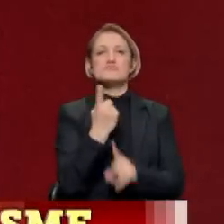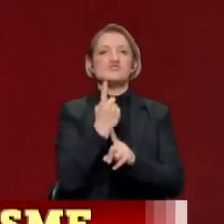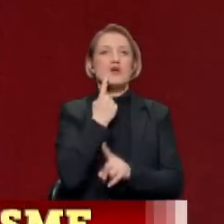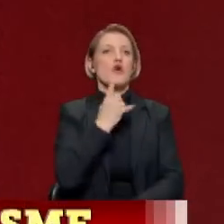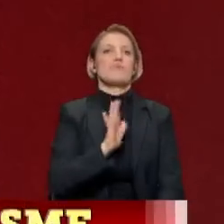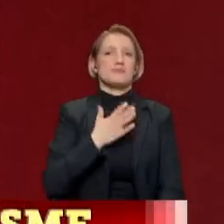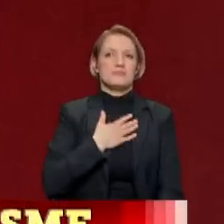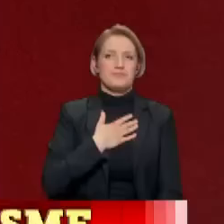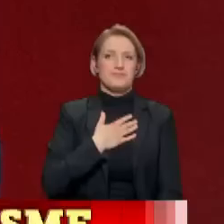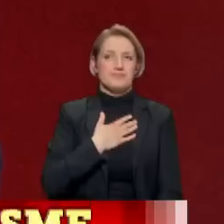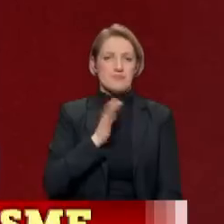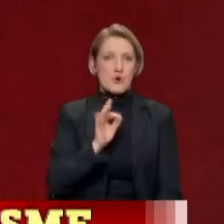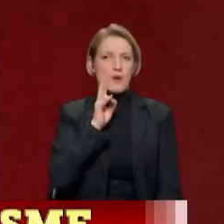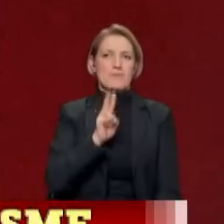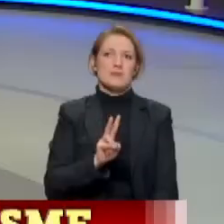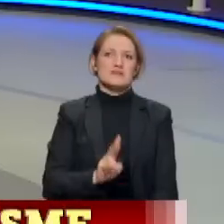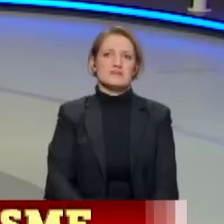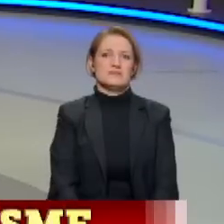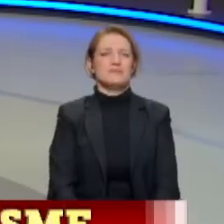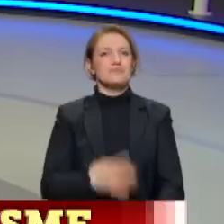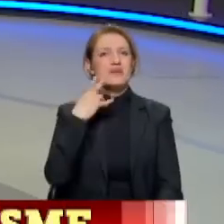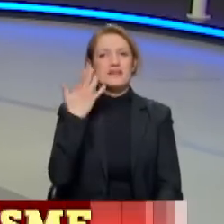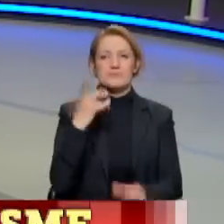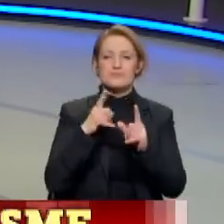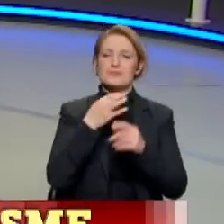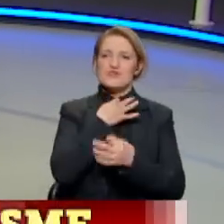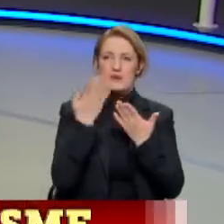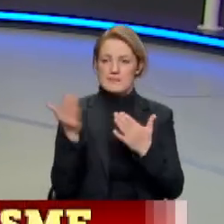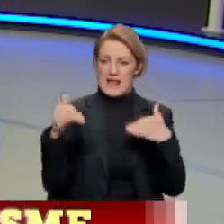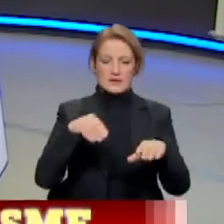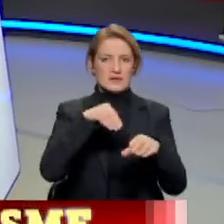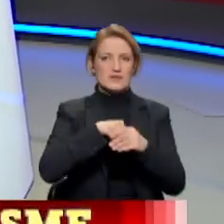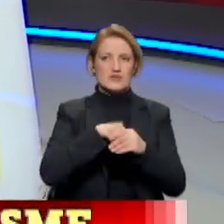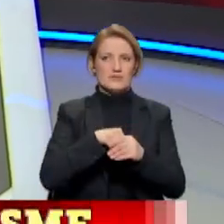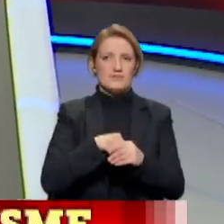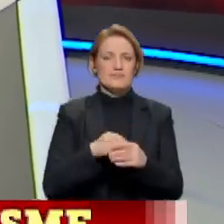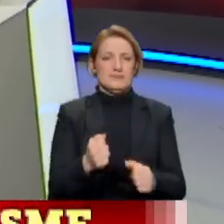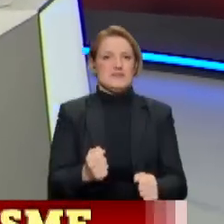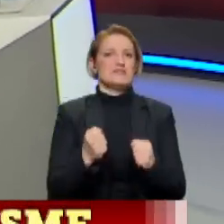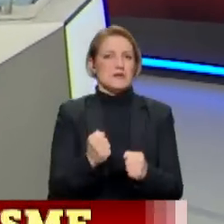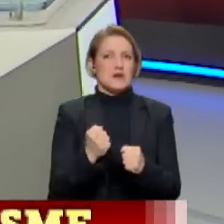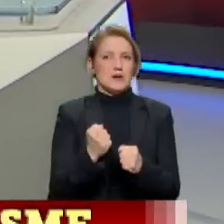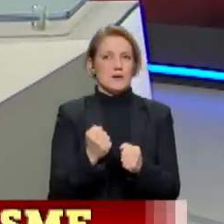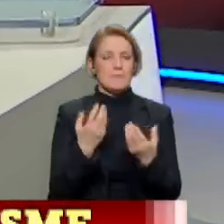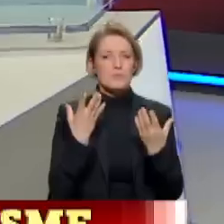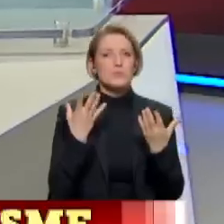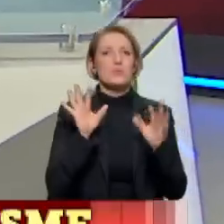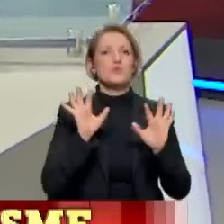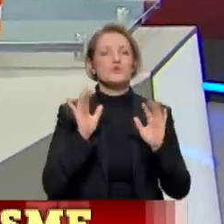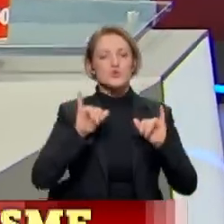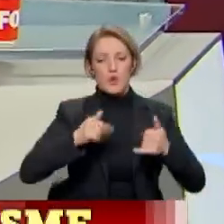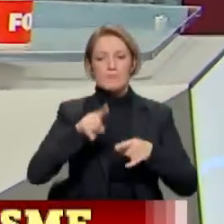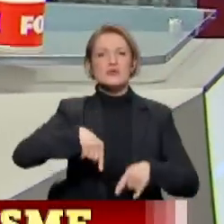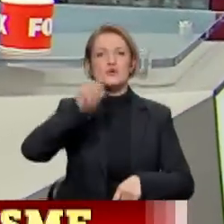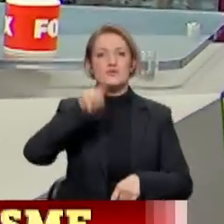görmedim. Böyle bakabiliriz. Efendim teşekkür ederim. Geldiğiniz için söyleyelim. Sıkı ve evet. Böyle yoğun bir